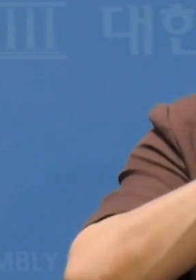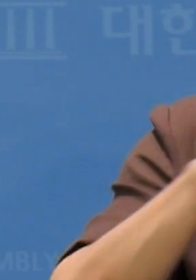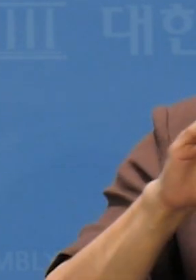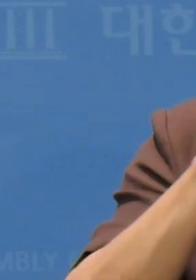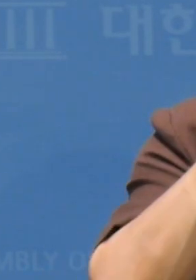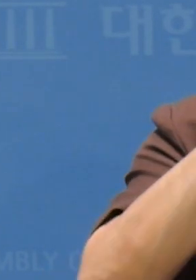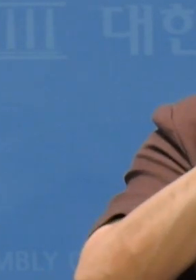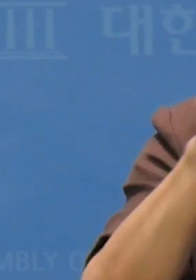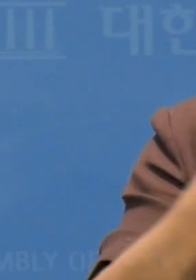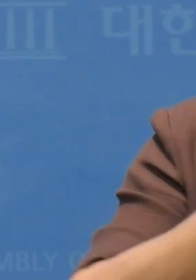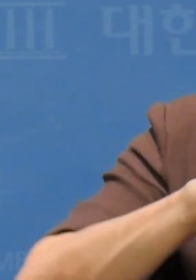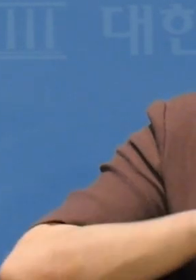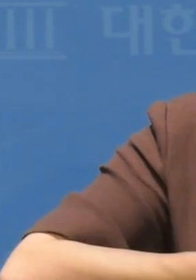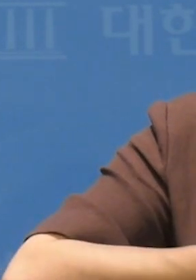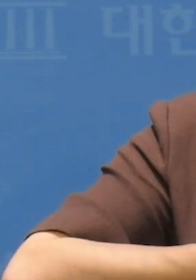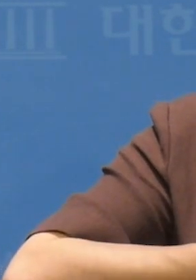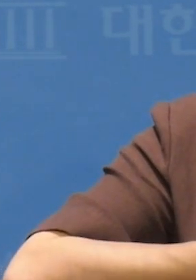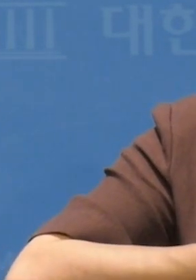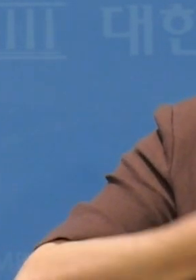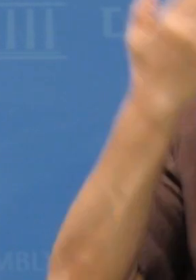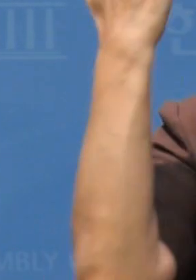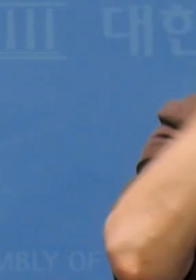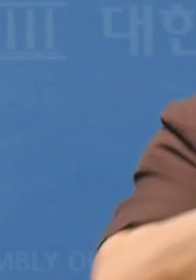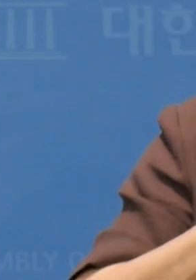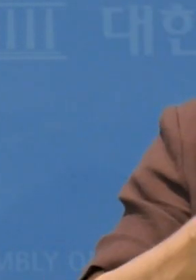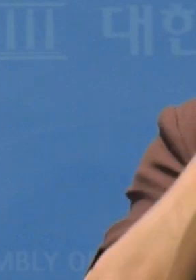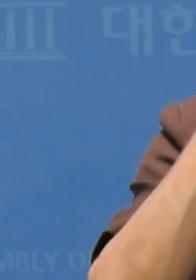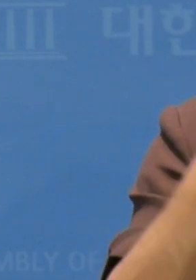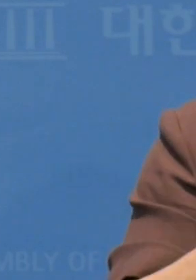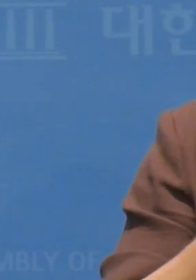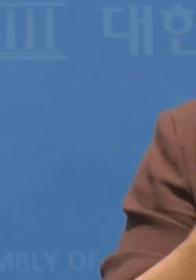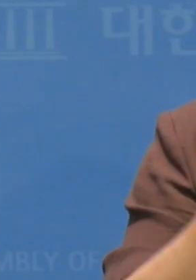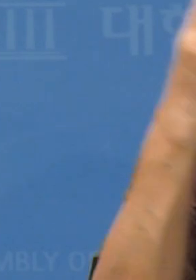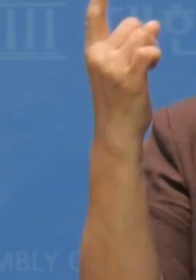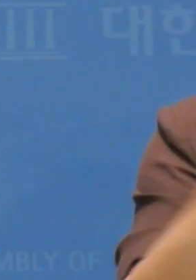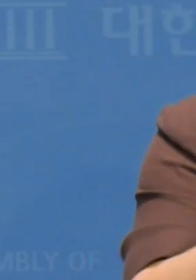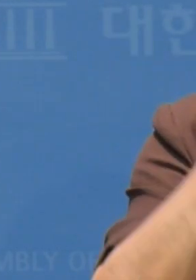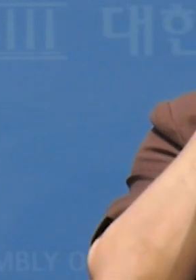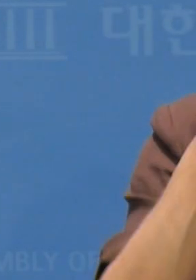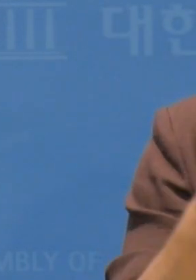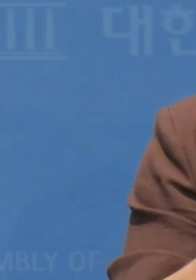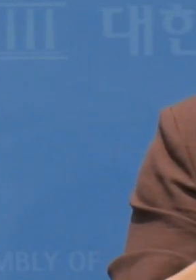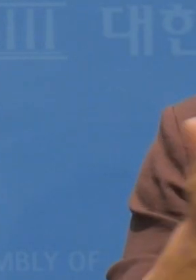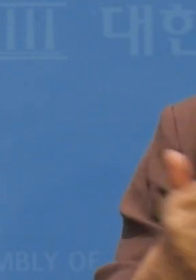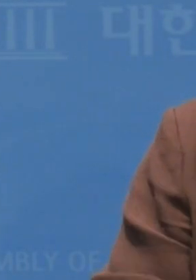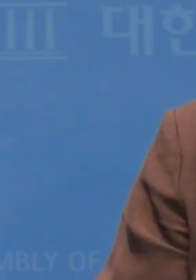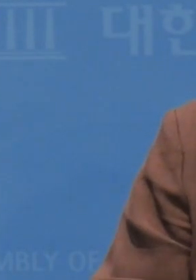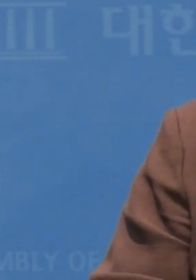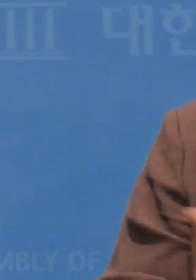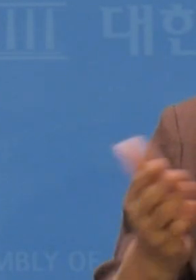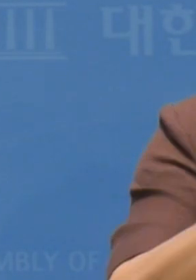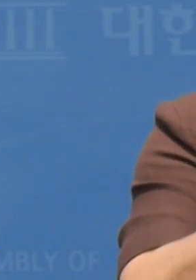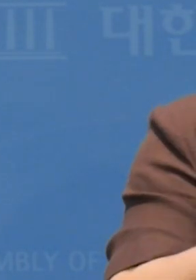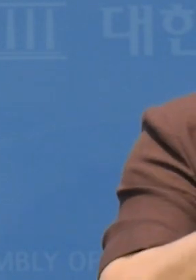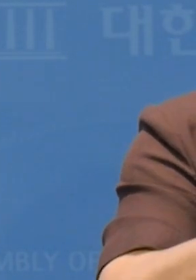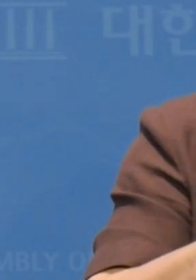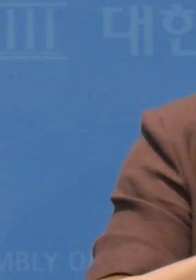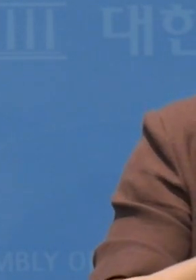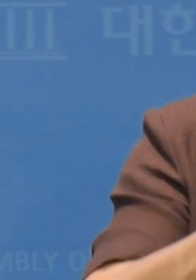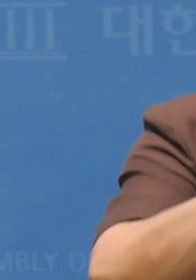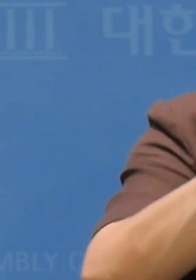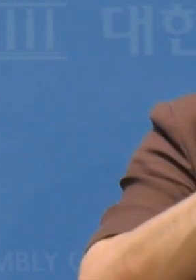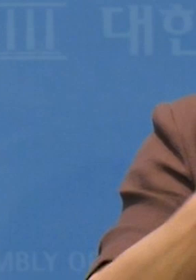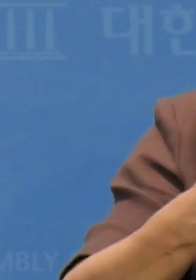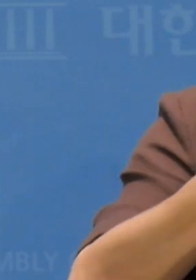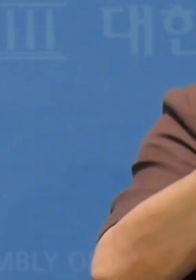과정에서 스스로 정화하지 못하고 개혁하지 못했기 때문입니다 민노총 언론 노재 전용의